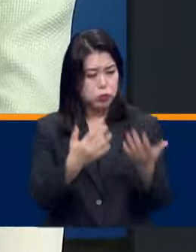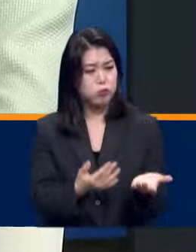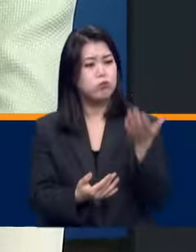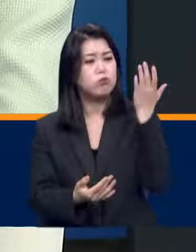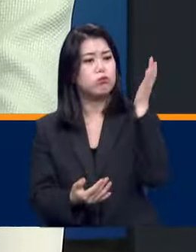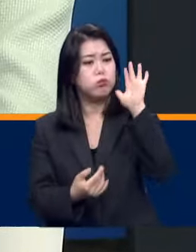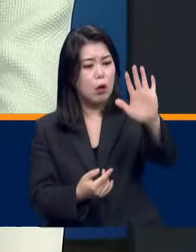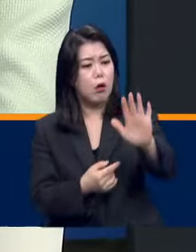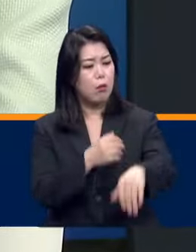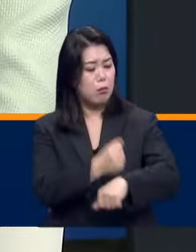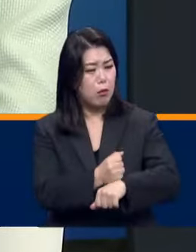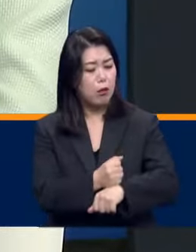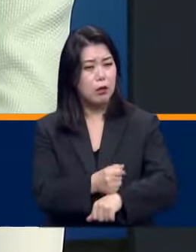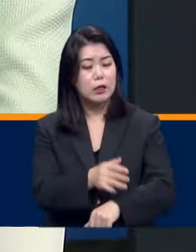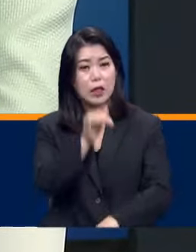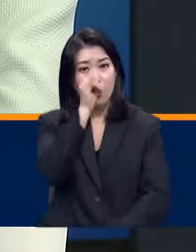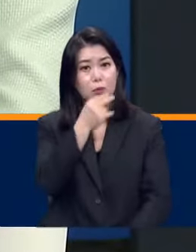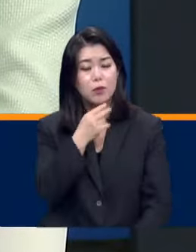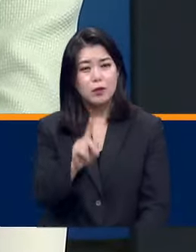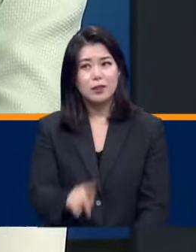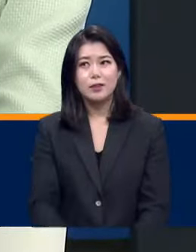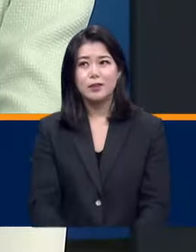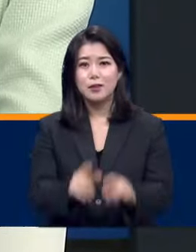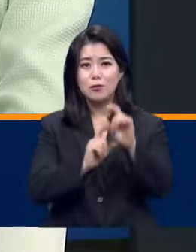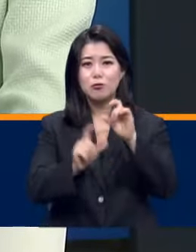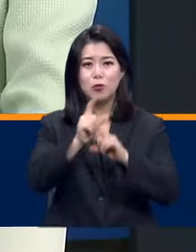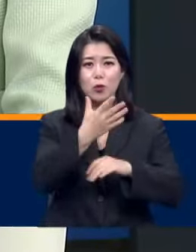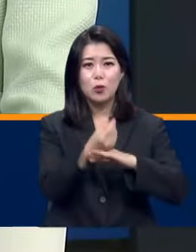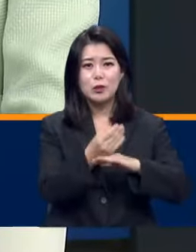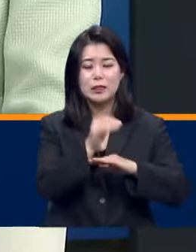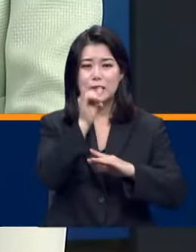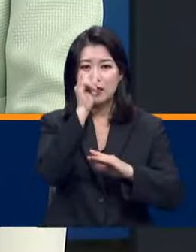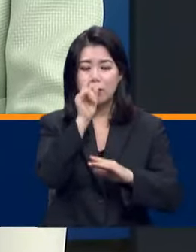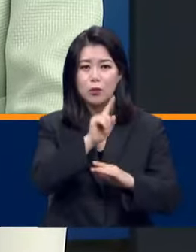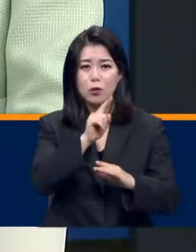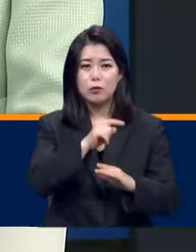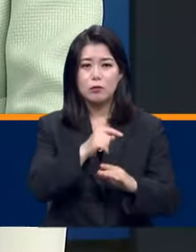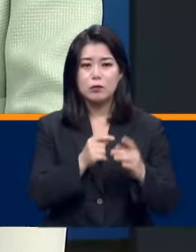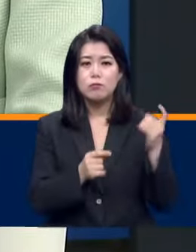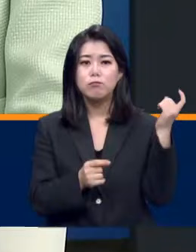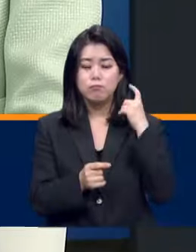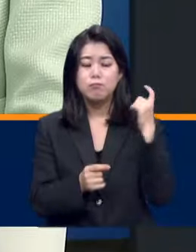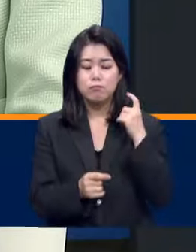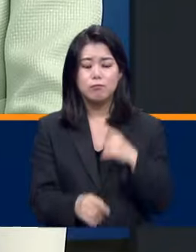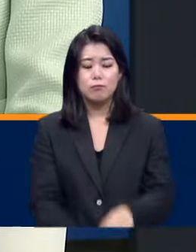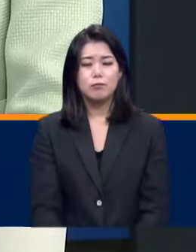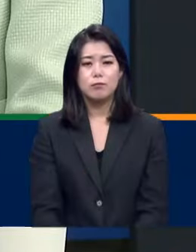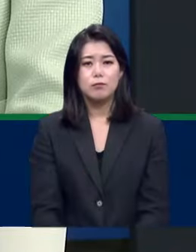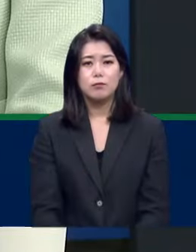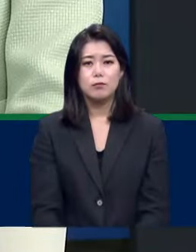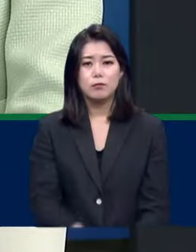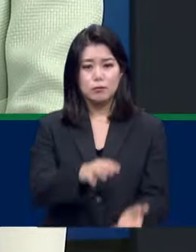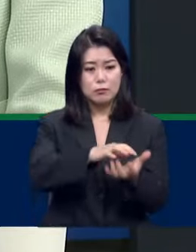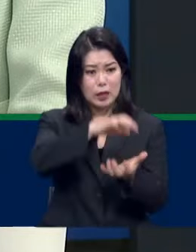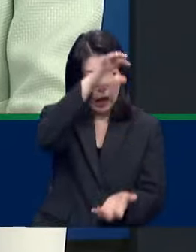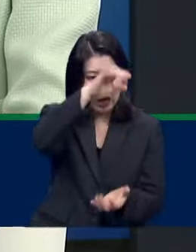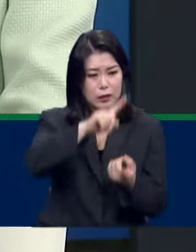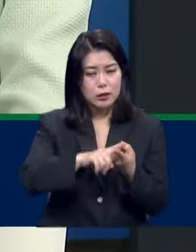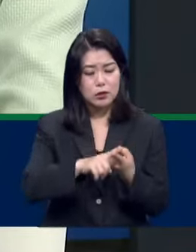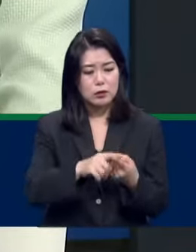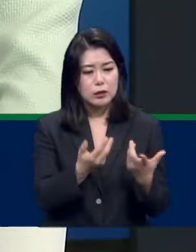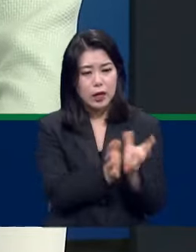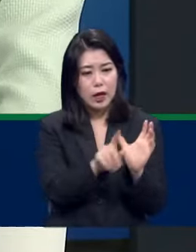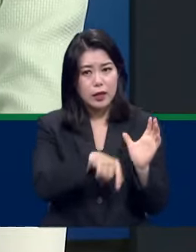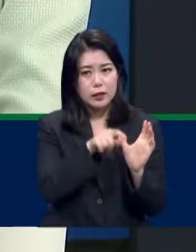내지 왜 뭐 이런 말씀입니다 있습니까 없습니까 일단 추가 녹취가 상당량 있다고 저는 들었고요 그리고 그 녹취에 대해서 사실은 그 당